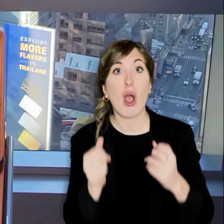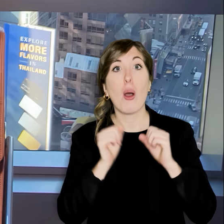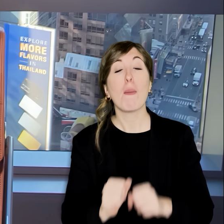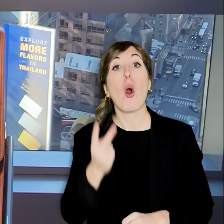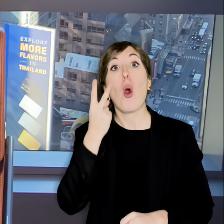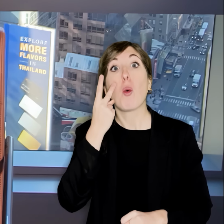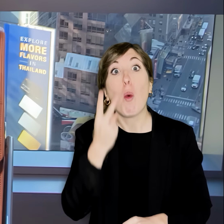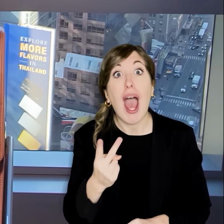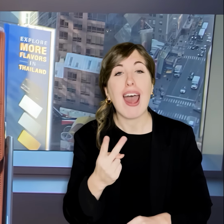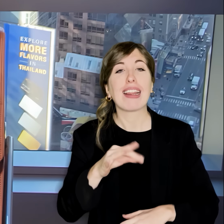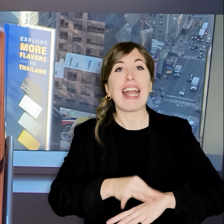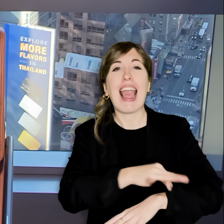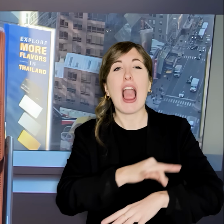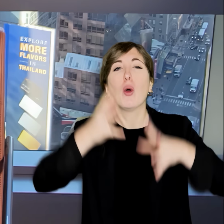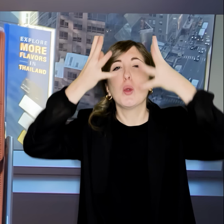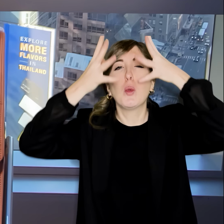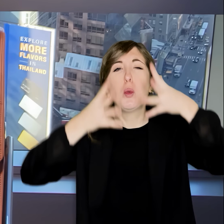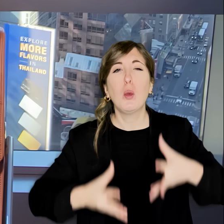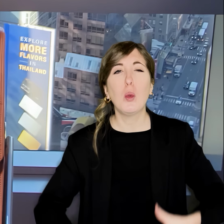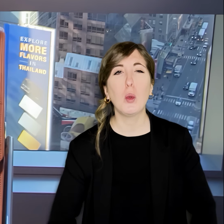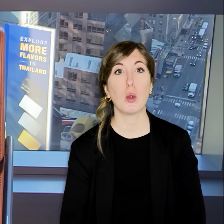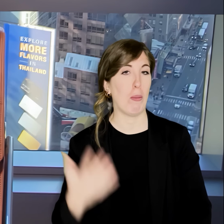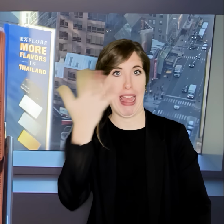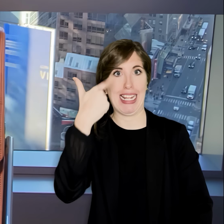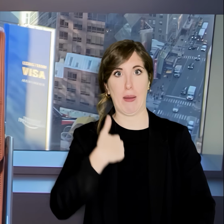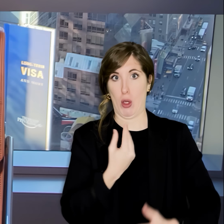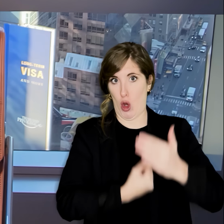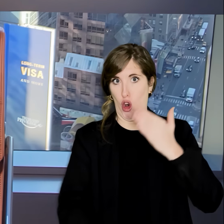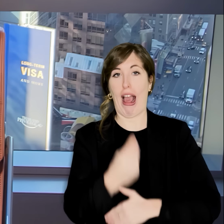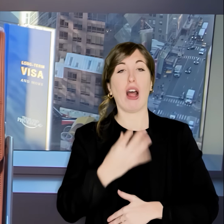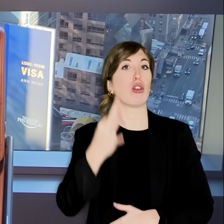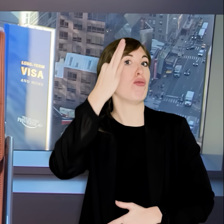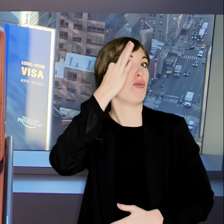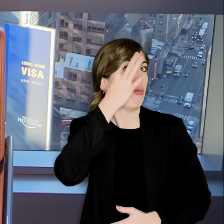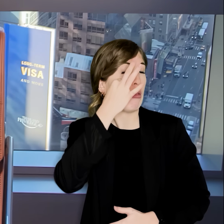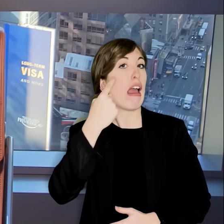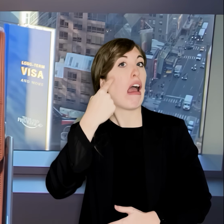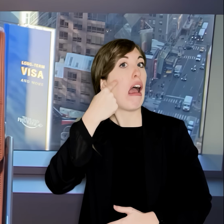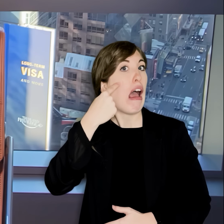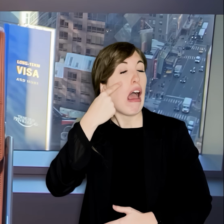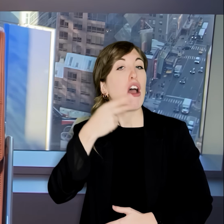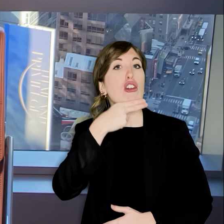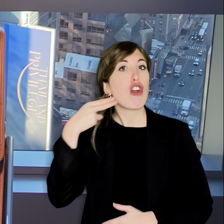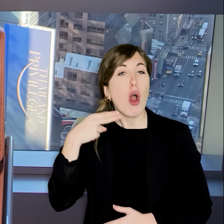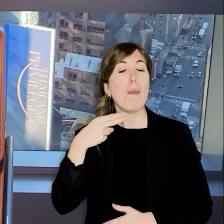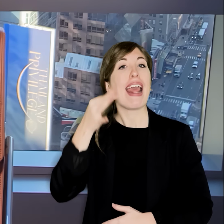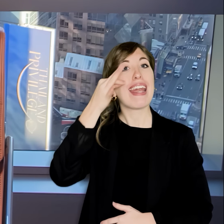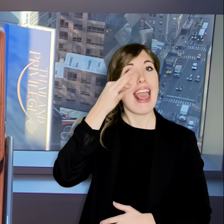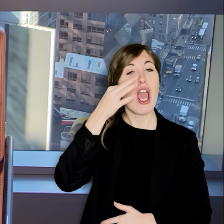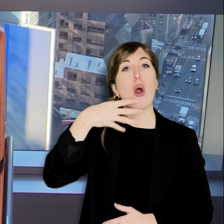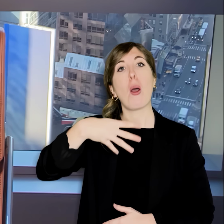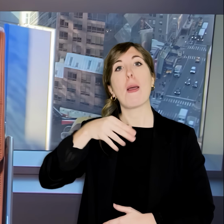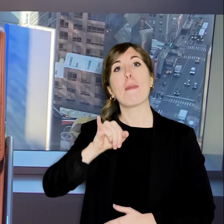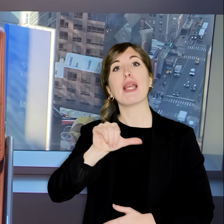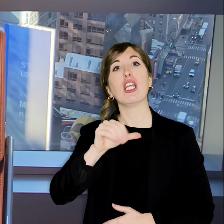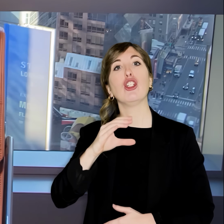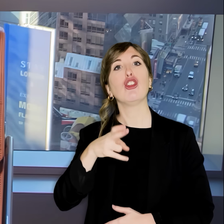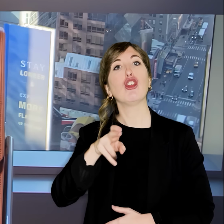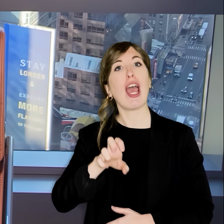neo che ho qui sul viso che un neo banalissimo di m con cui sono nato CH poi è cresciuto con me a quel punto controlli